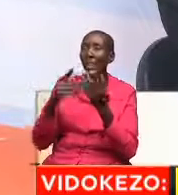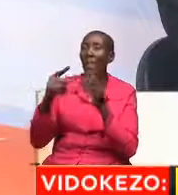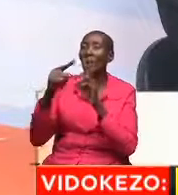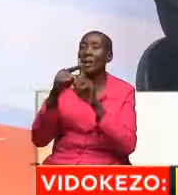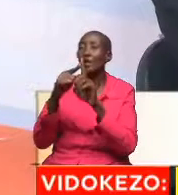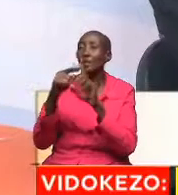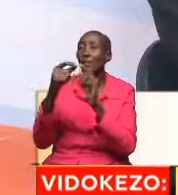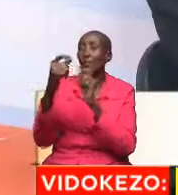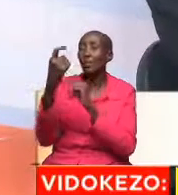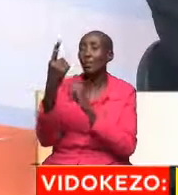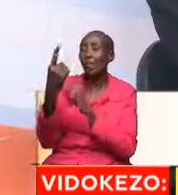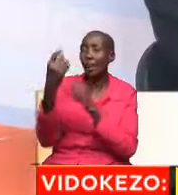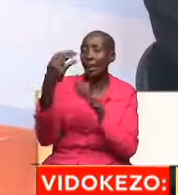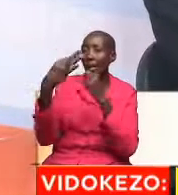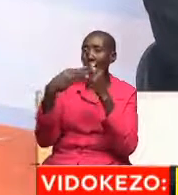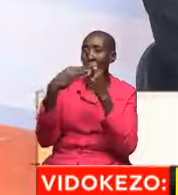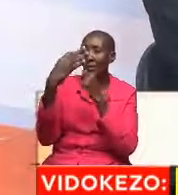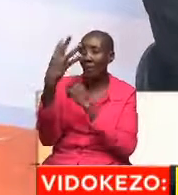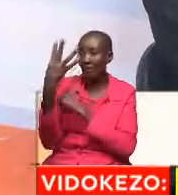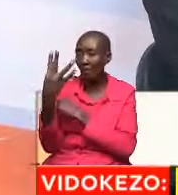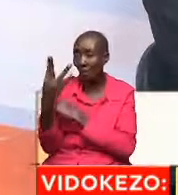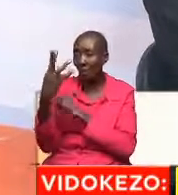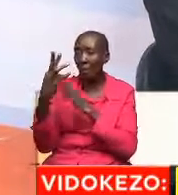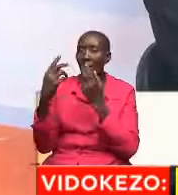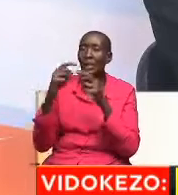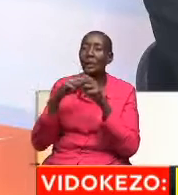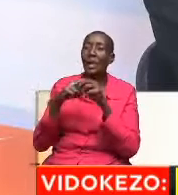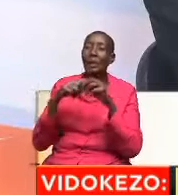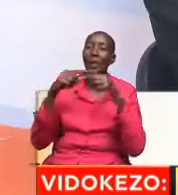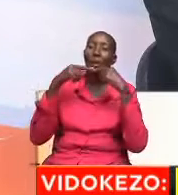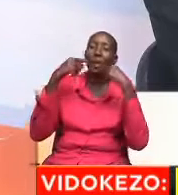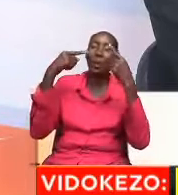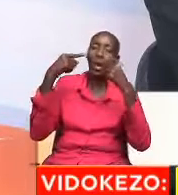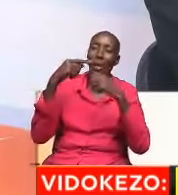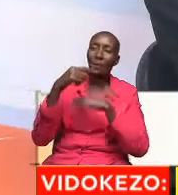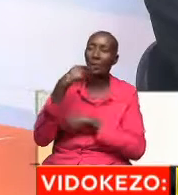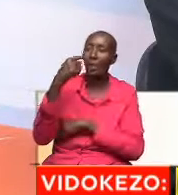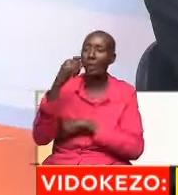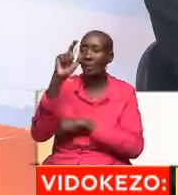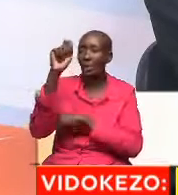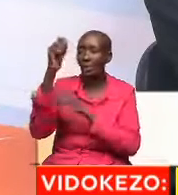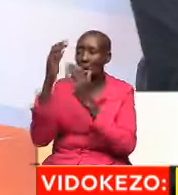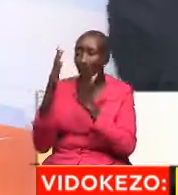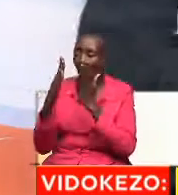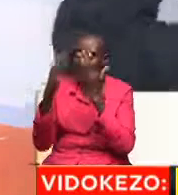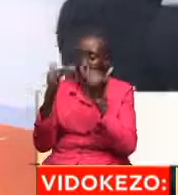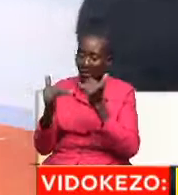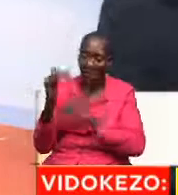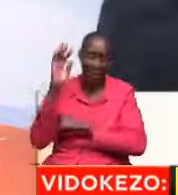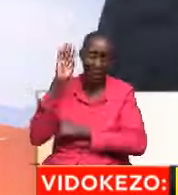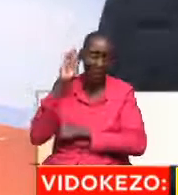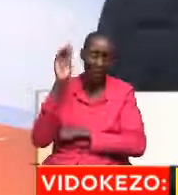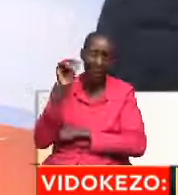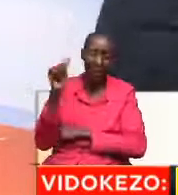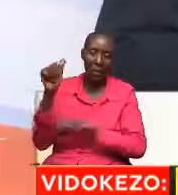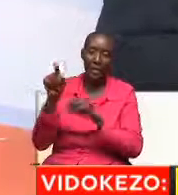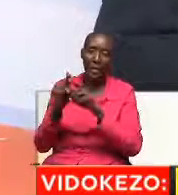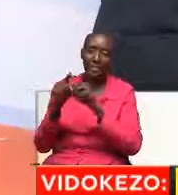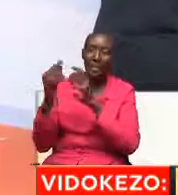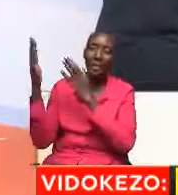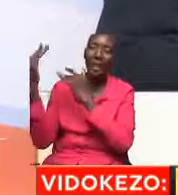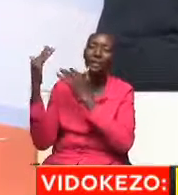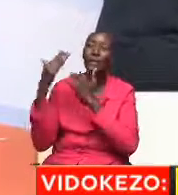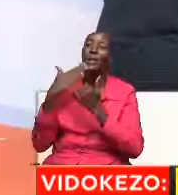ya 184. Akitoa ripoti hiyo amesema kuwa Wakenya wameanza kufuata maagizo inavyostahili na